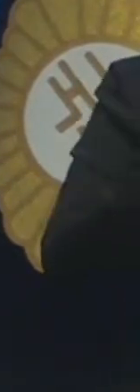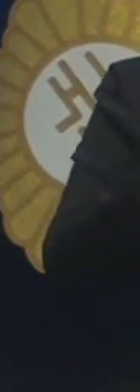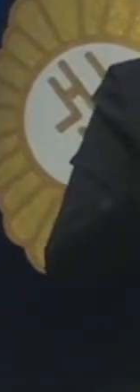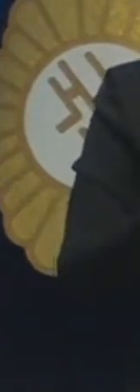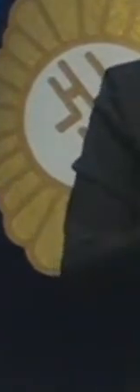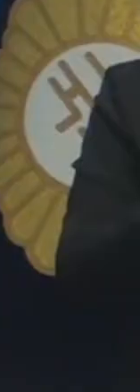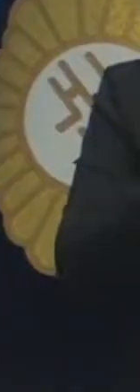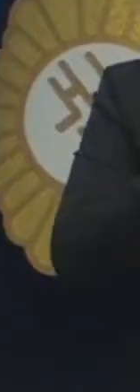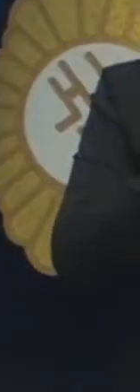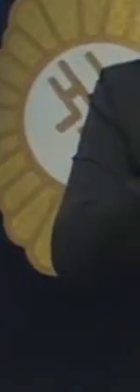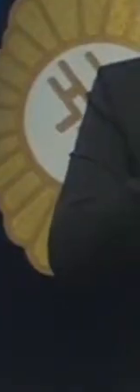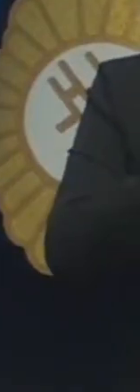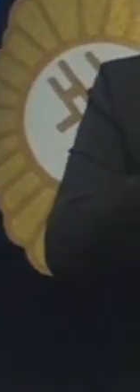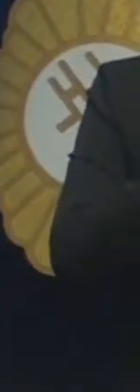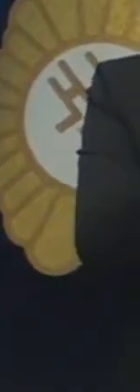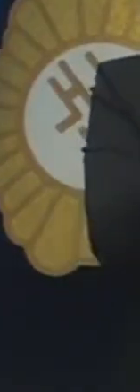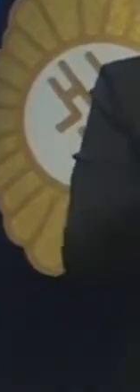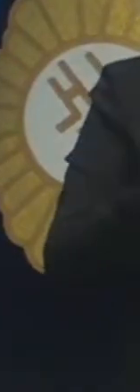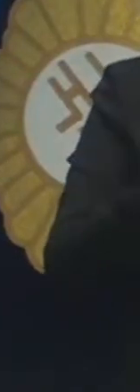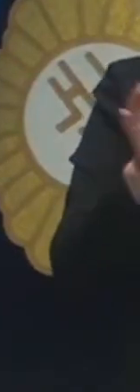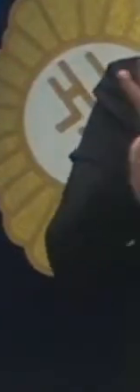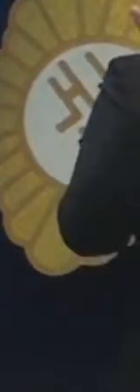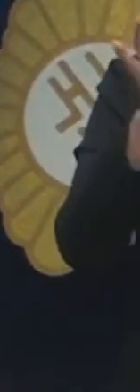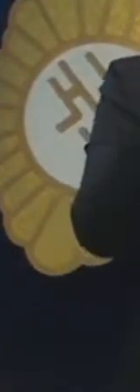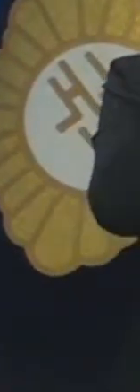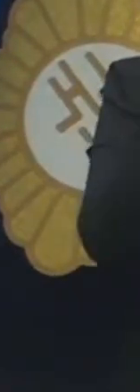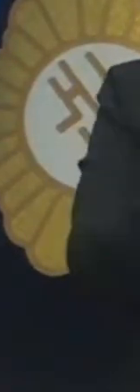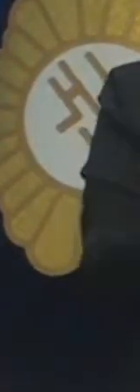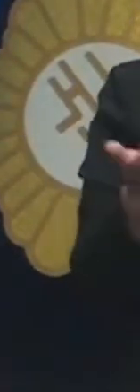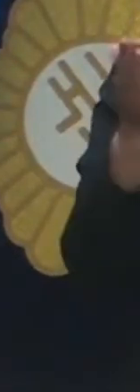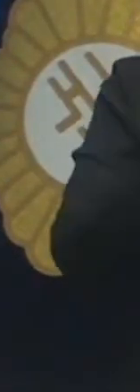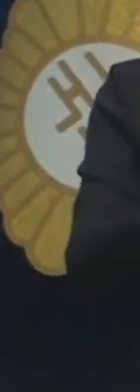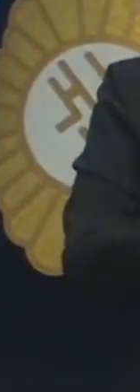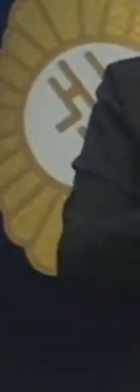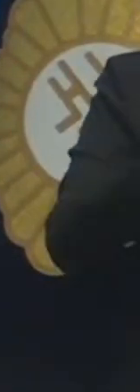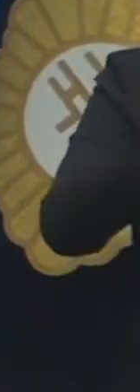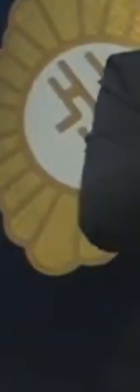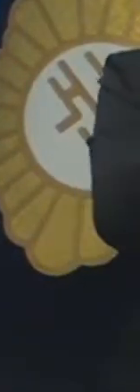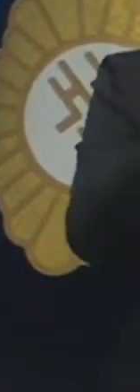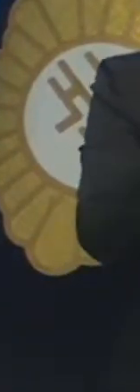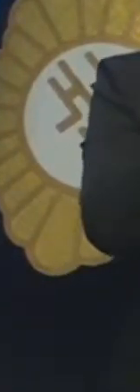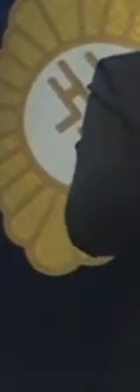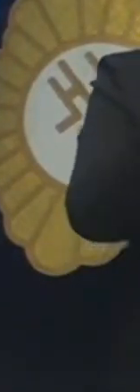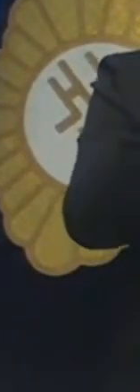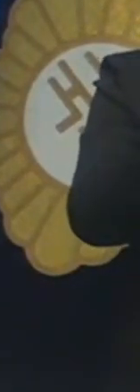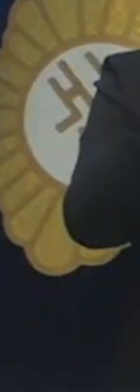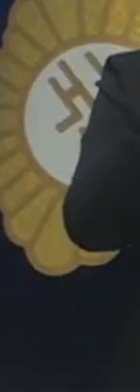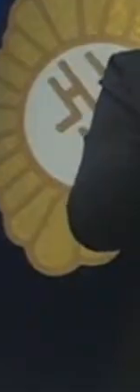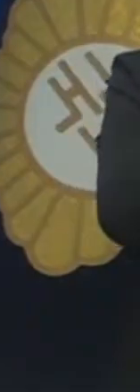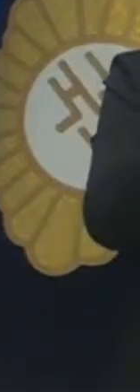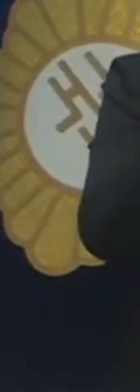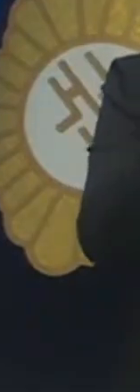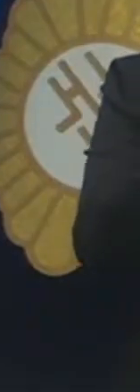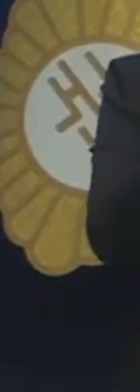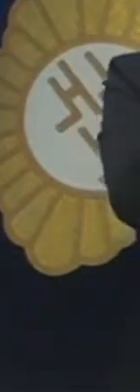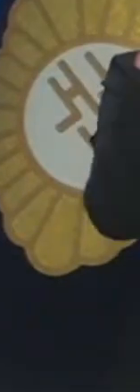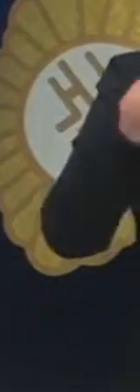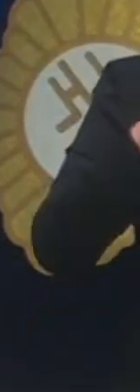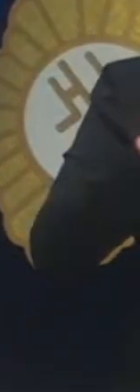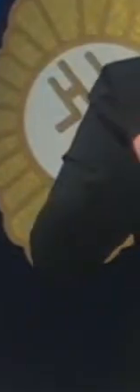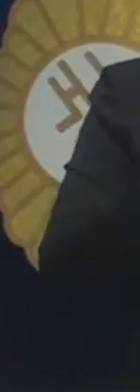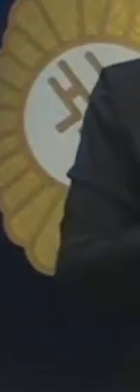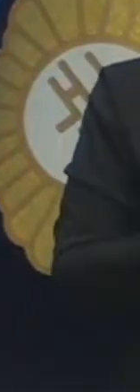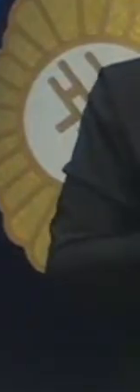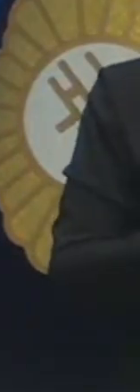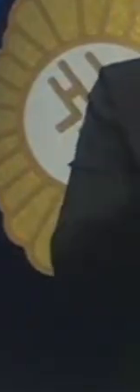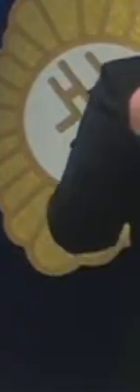일들이 거푸 진행되고 지금도 그렇게 진행되고 있는데 이 상황에 대한 진상규명을 하는 그 절차가 필요하다고 생각합니다. 하나는